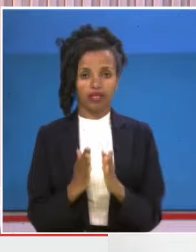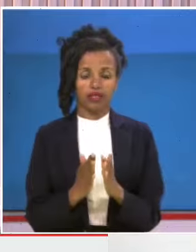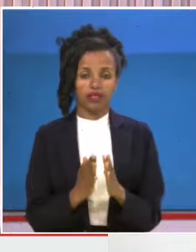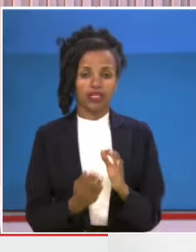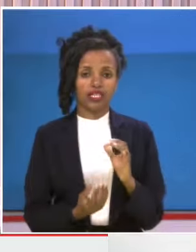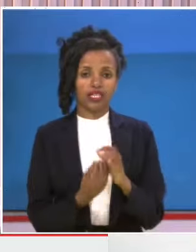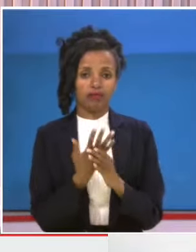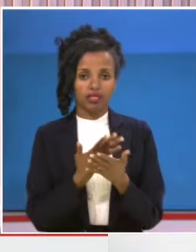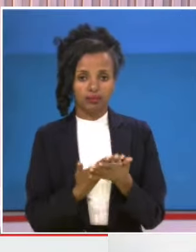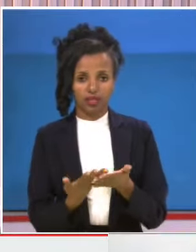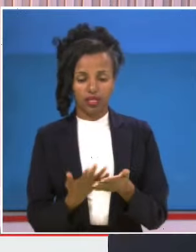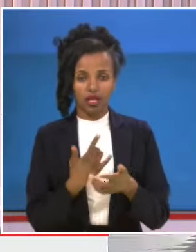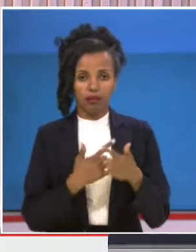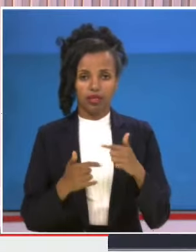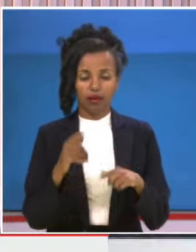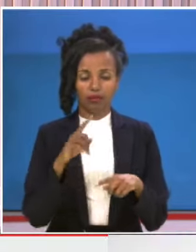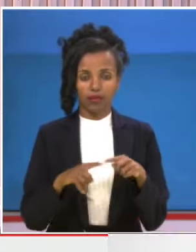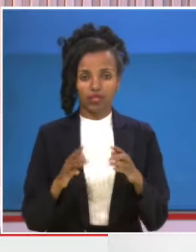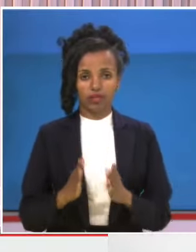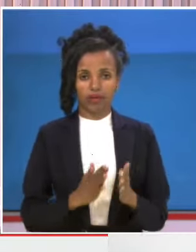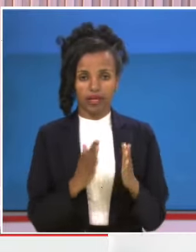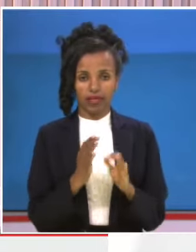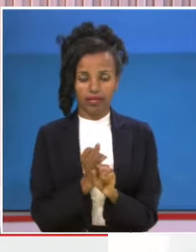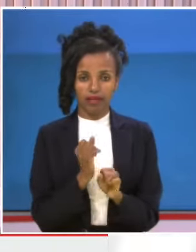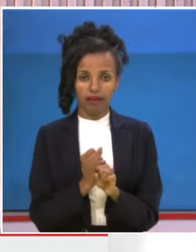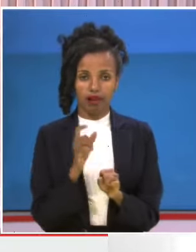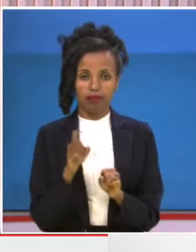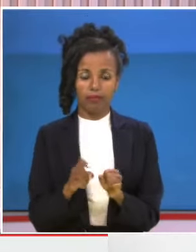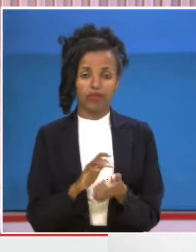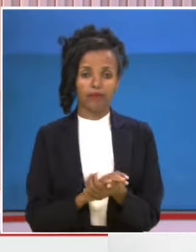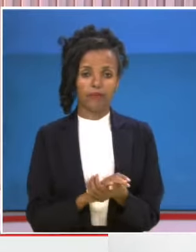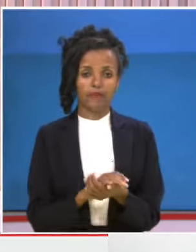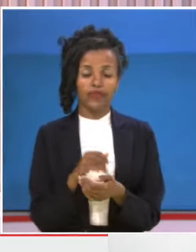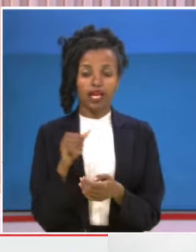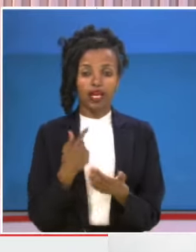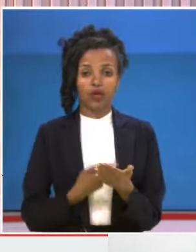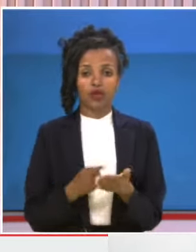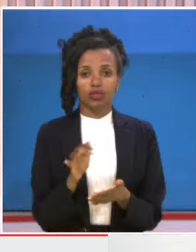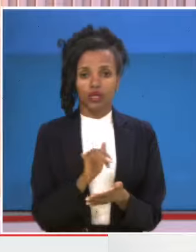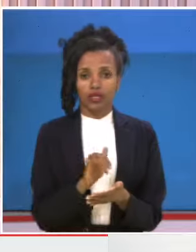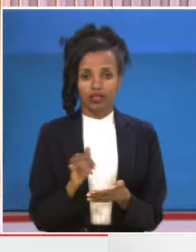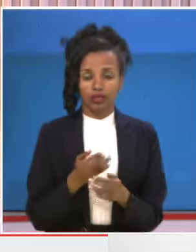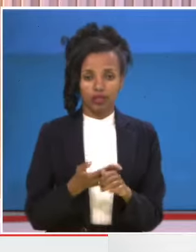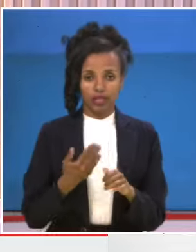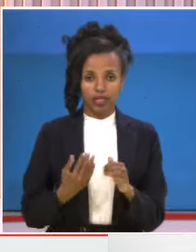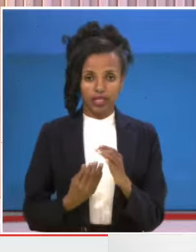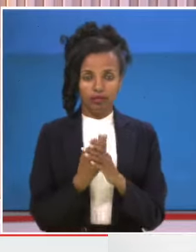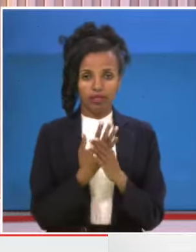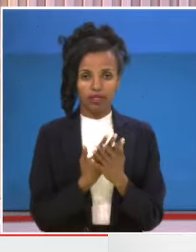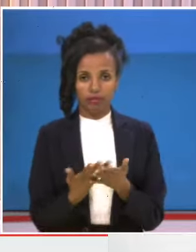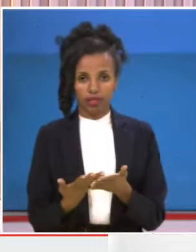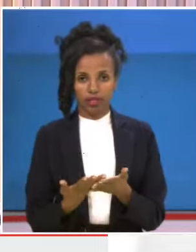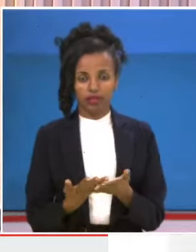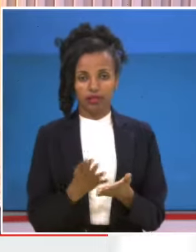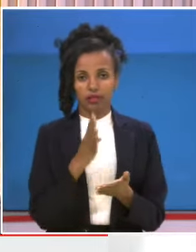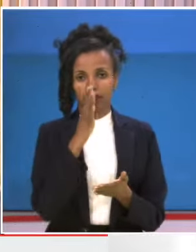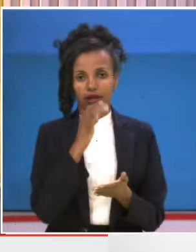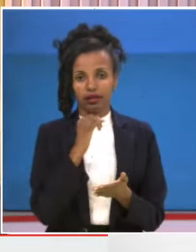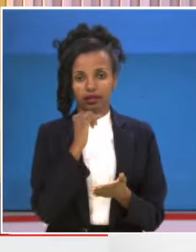የምርት ብክነት ሊያመጣ በማይችል መንገድ መሰራት አለበት። ሌላው ከዚሁ ጋር ተያይዞ የድህረ ምርት ብክነት